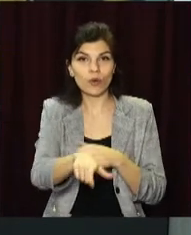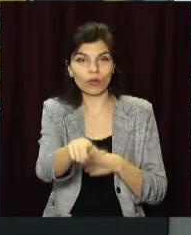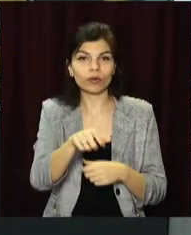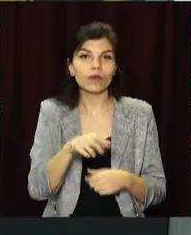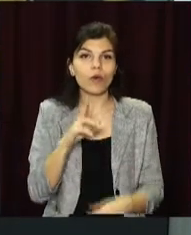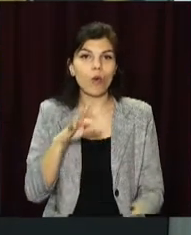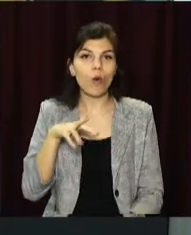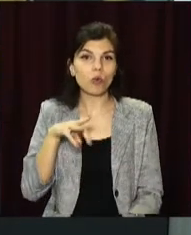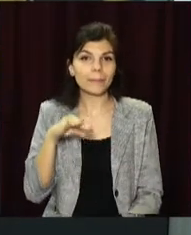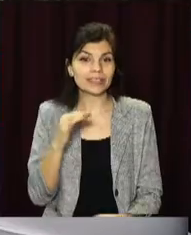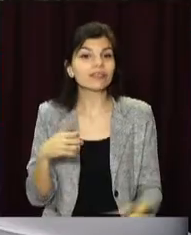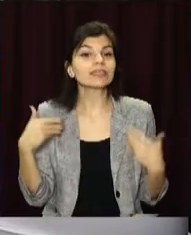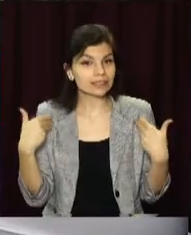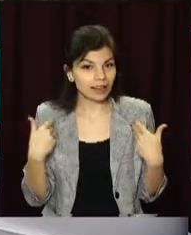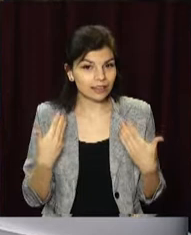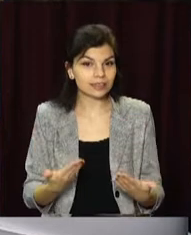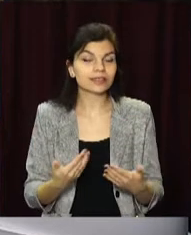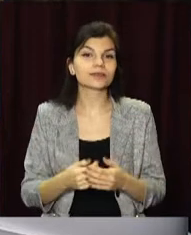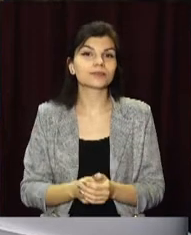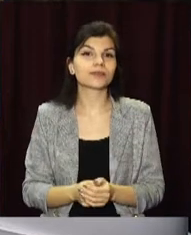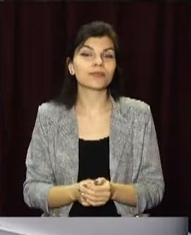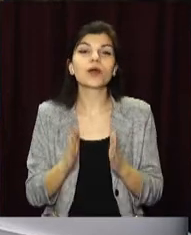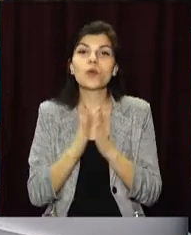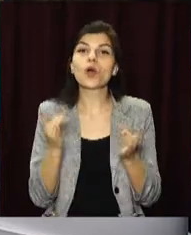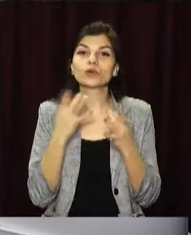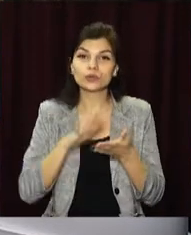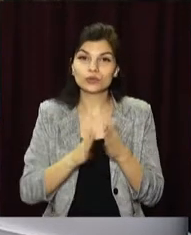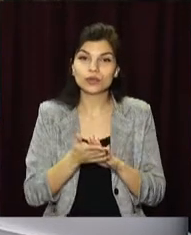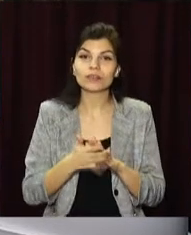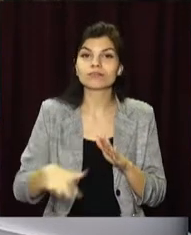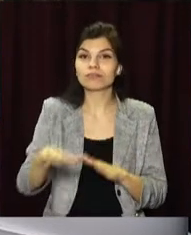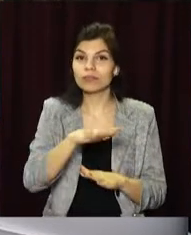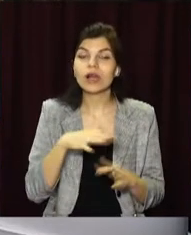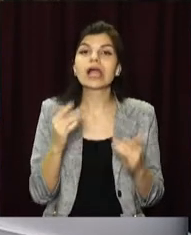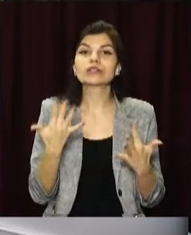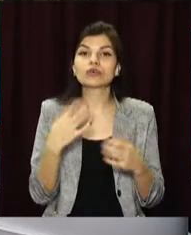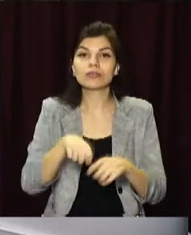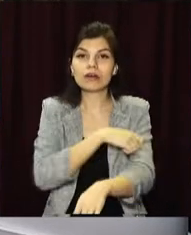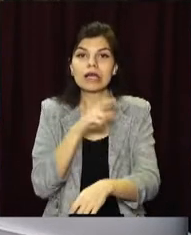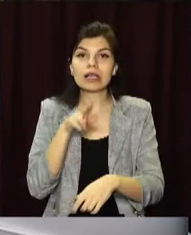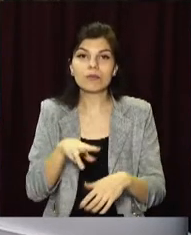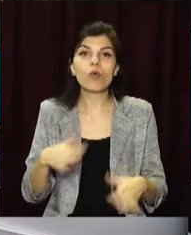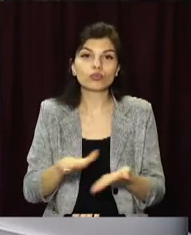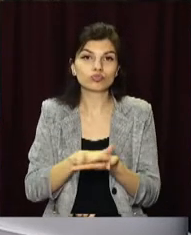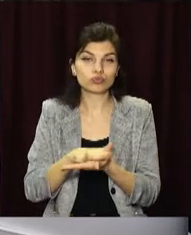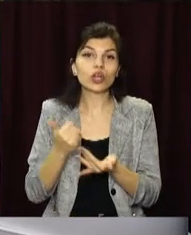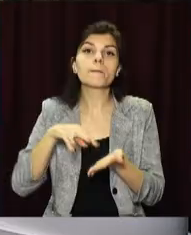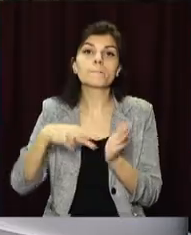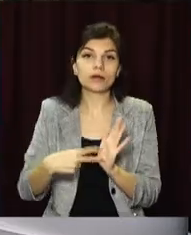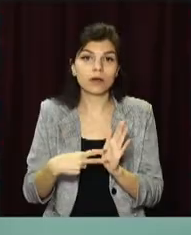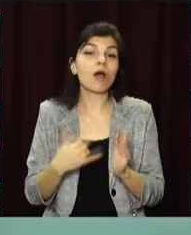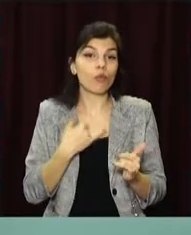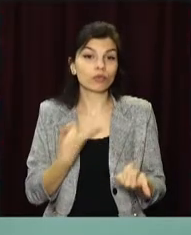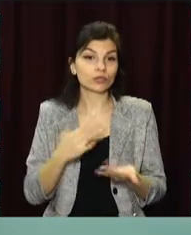доріг Олександр Коломійцев. Вітаю вас у студії відкритого. Доброго дня. Розкажіть про ситуацію в області та скільки кілометрів доріг вже розчистили і